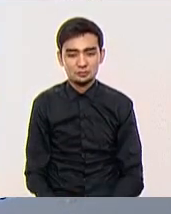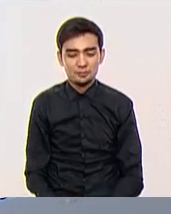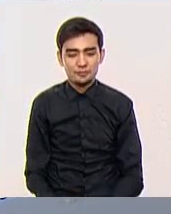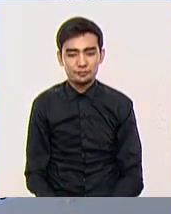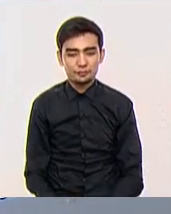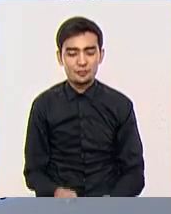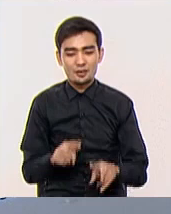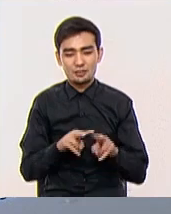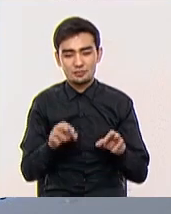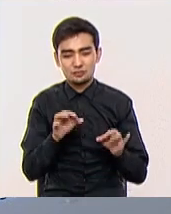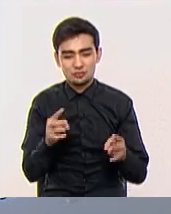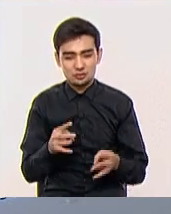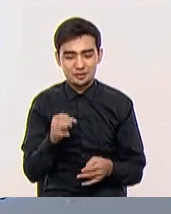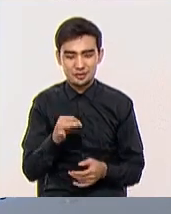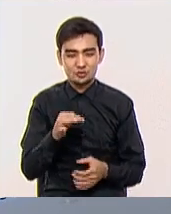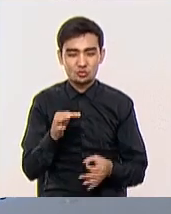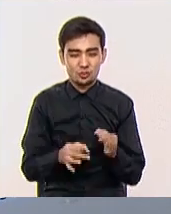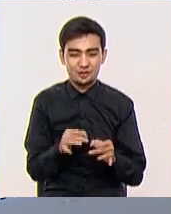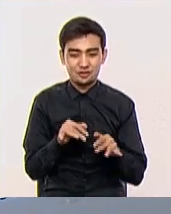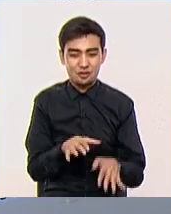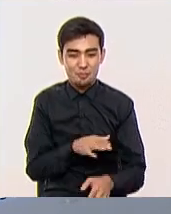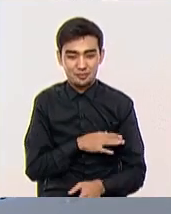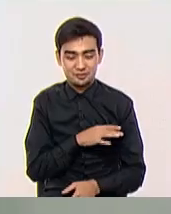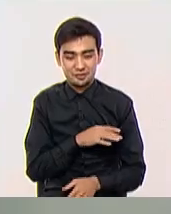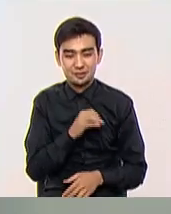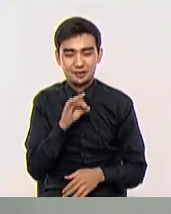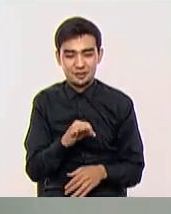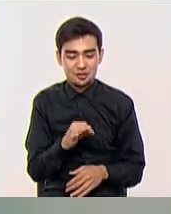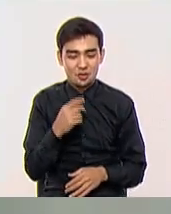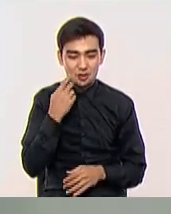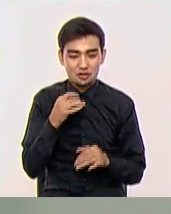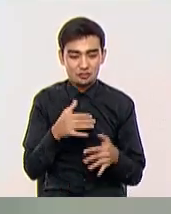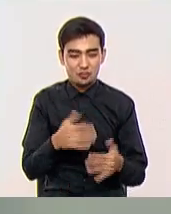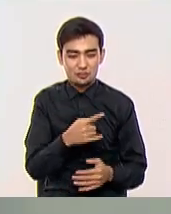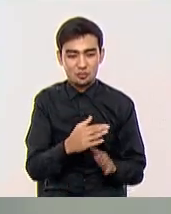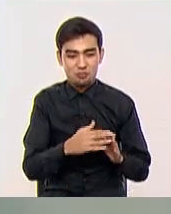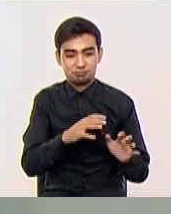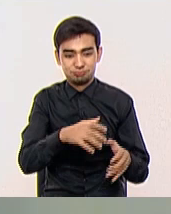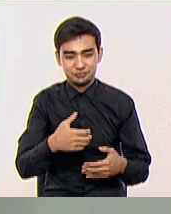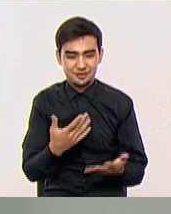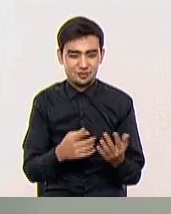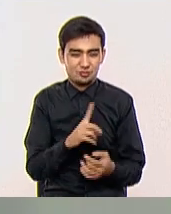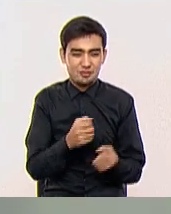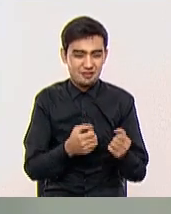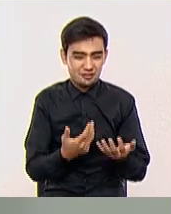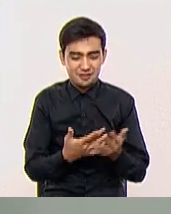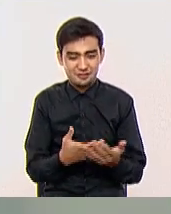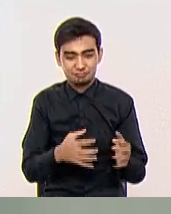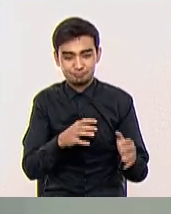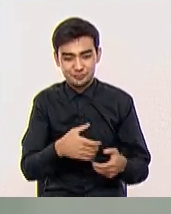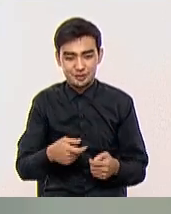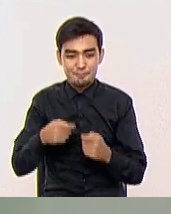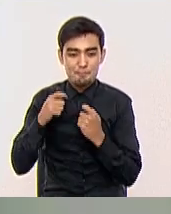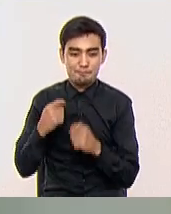Бұл ретте айта кету керек, соттың шешімі қабылданғаннан кейін мүлікті өндіріп алу, яғни